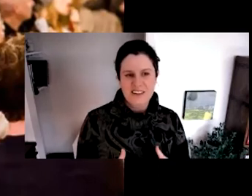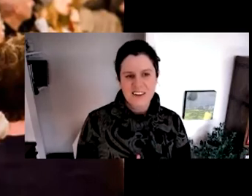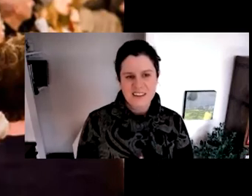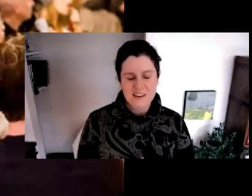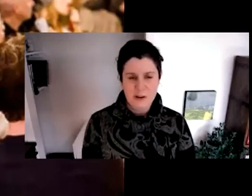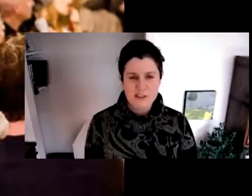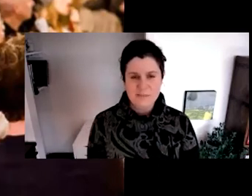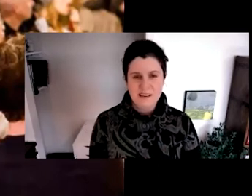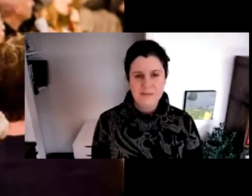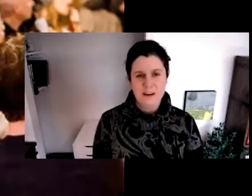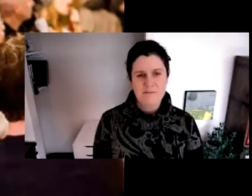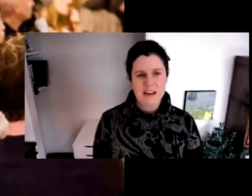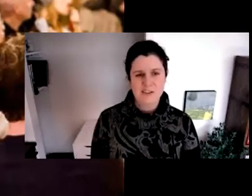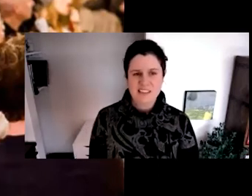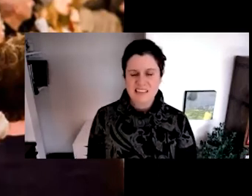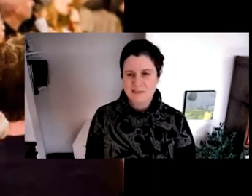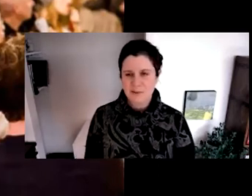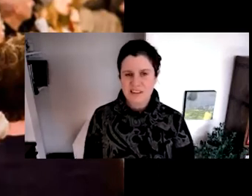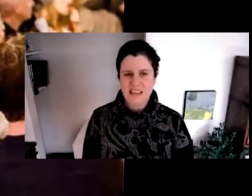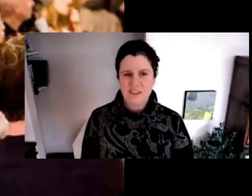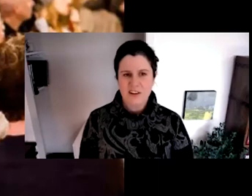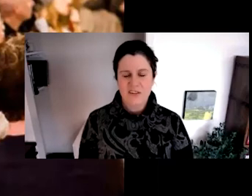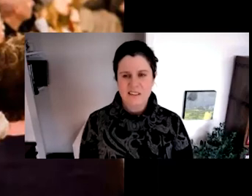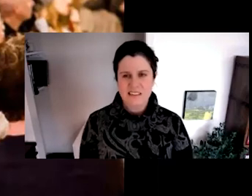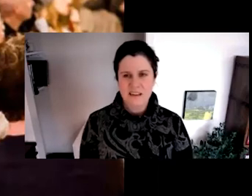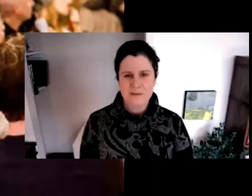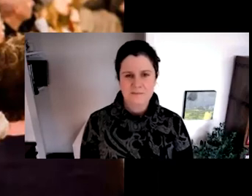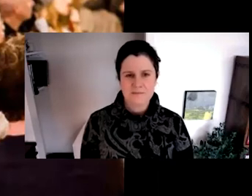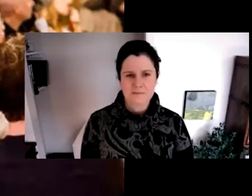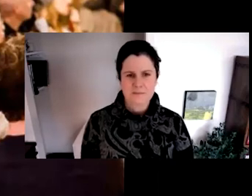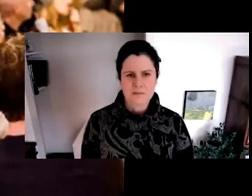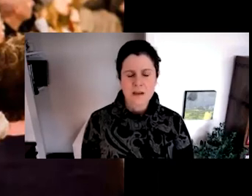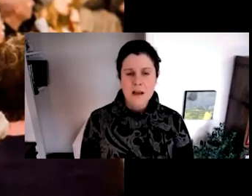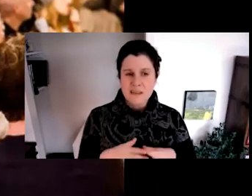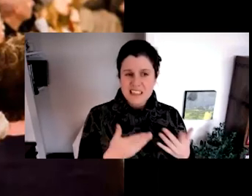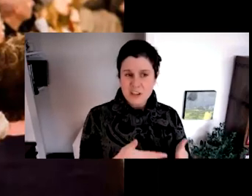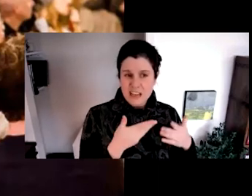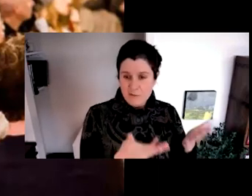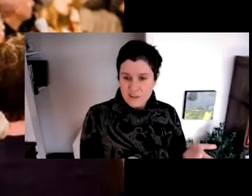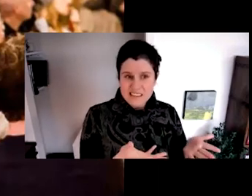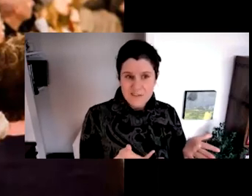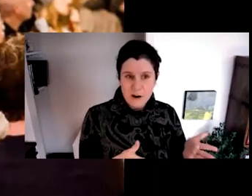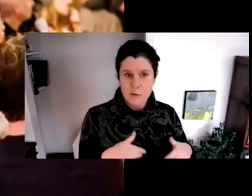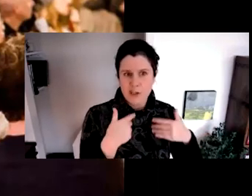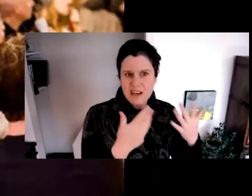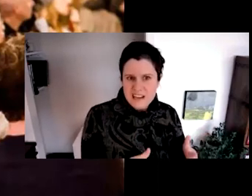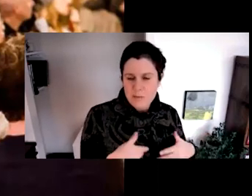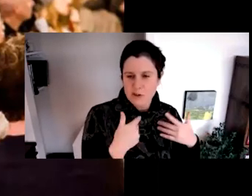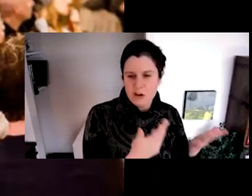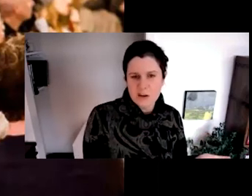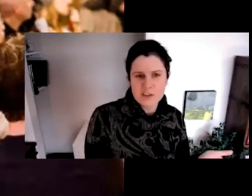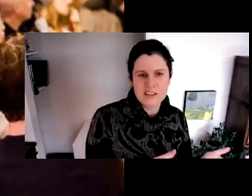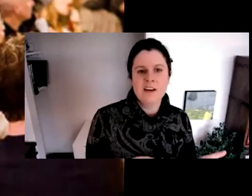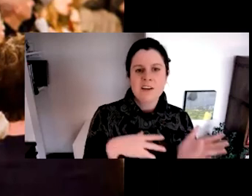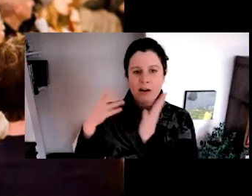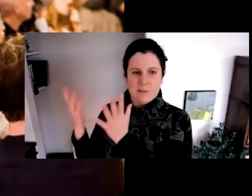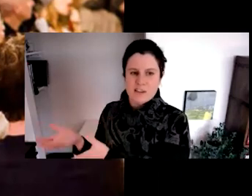entendantes et neurotypiques peuvent perdre jusqu'à 10% de la note en français mais sachant qu'elles font des efforts pour se relier pour